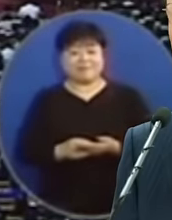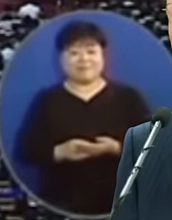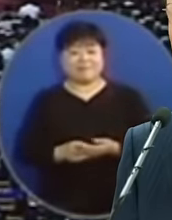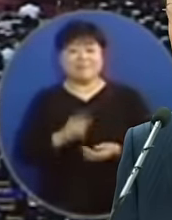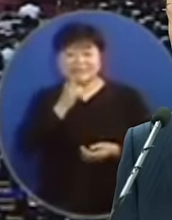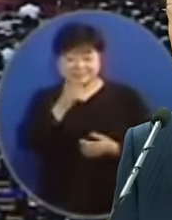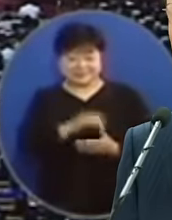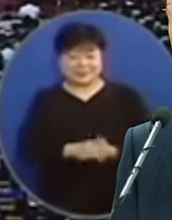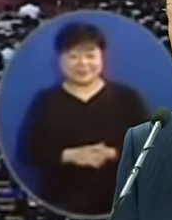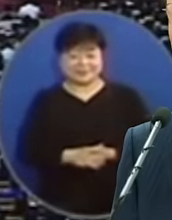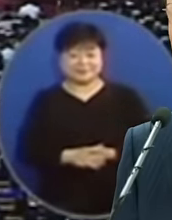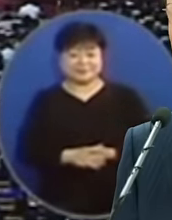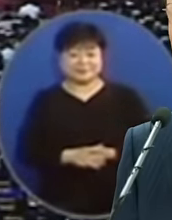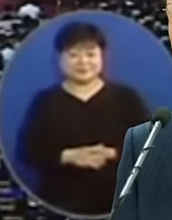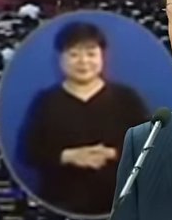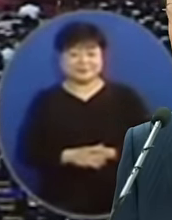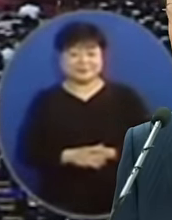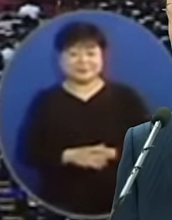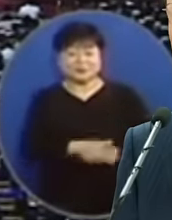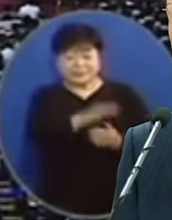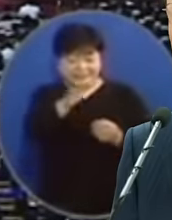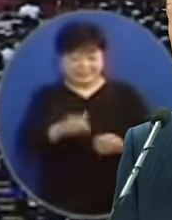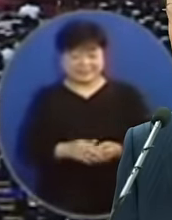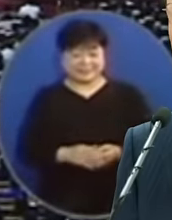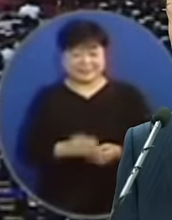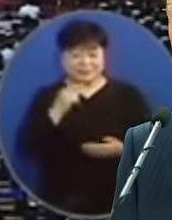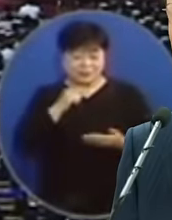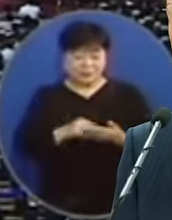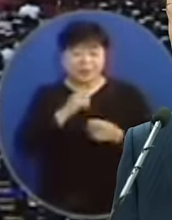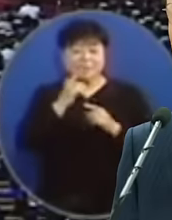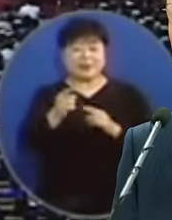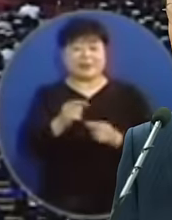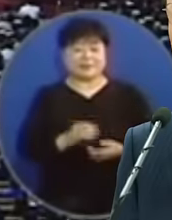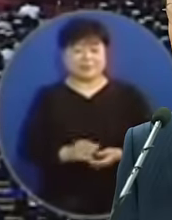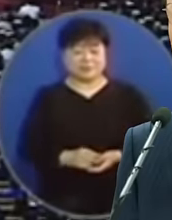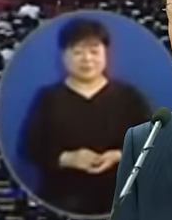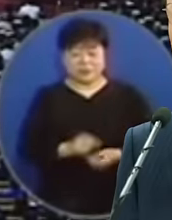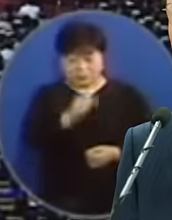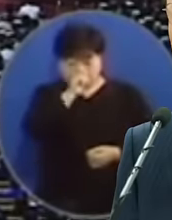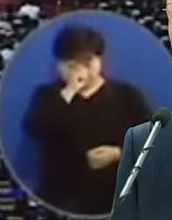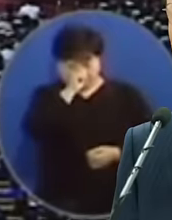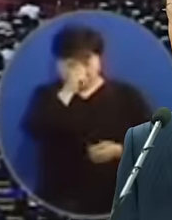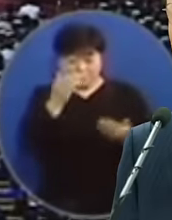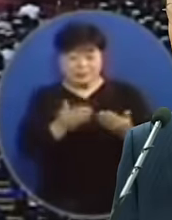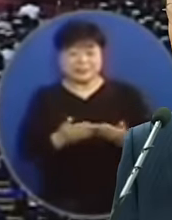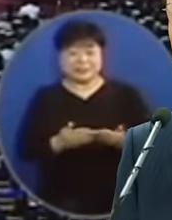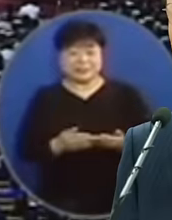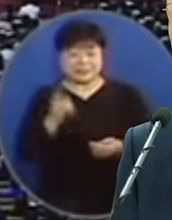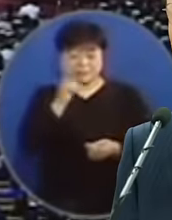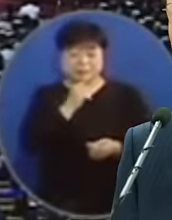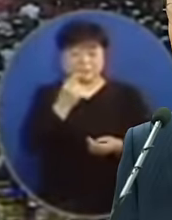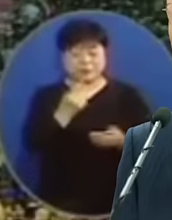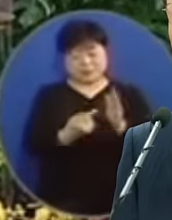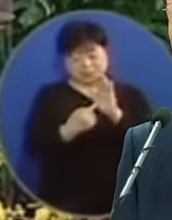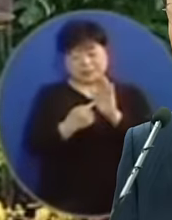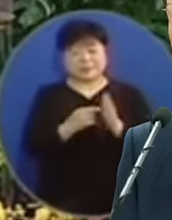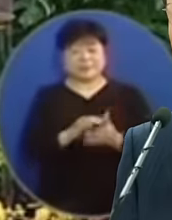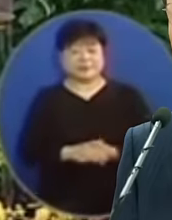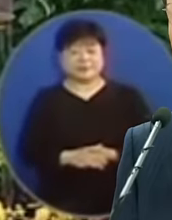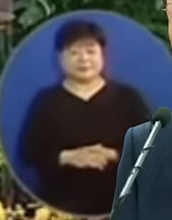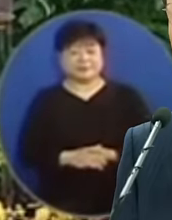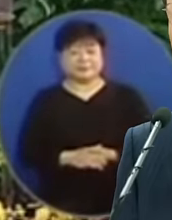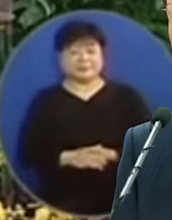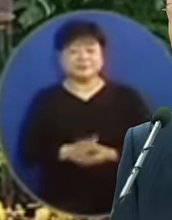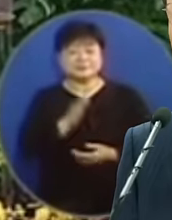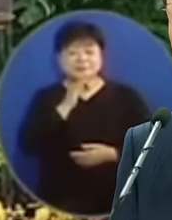처칠이 말했습니다. 우리가 쉽게 많이 말하는 호사 담아 좋은 일에 마가 많이 끼인다고 말은 있는데 그렇게 꼴로 해서